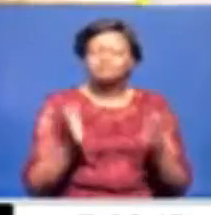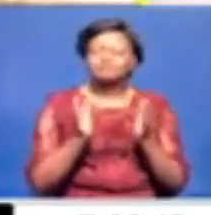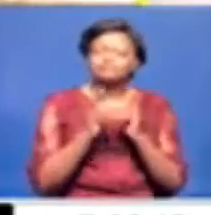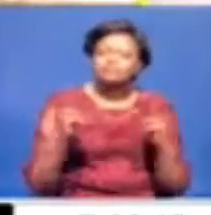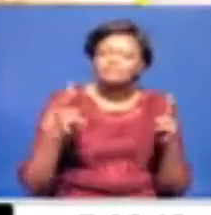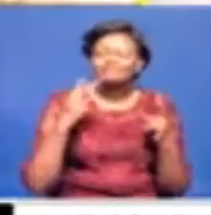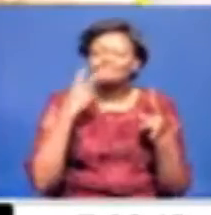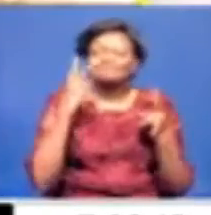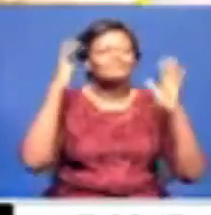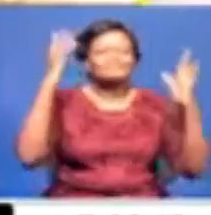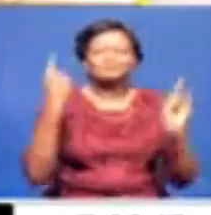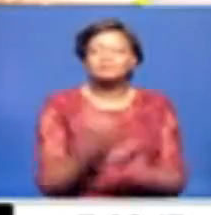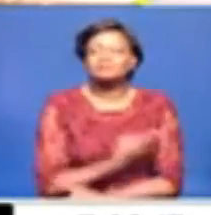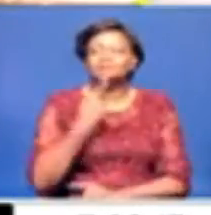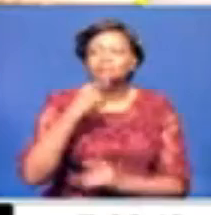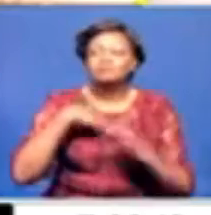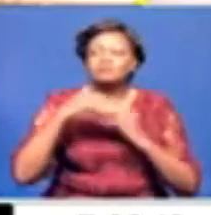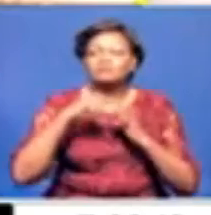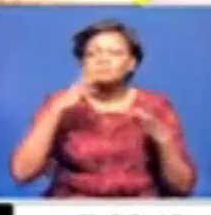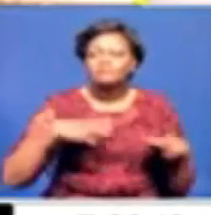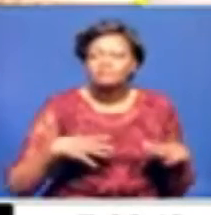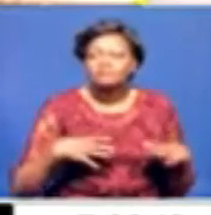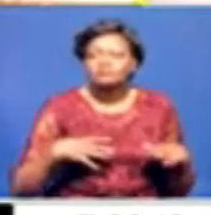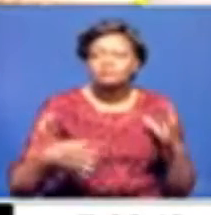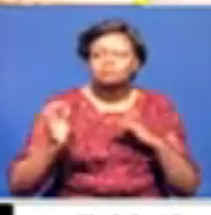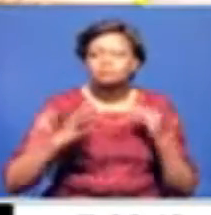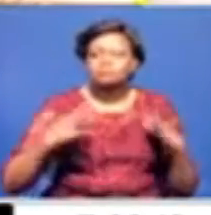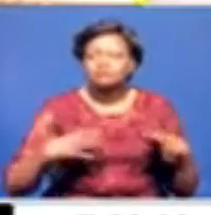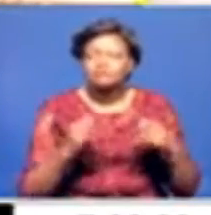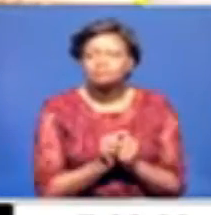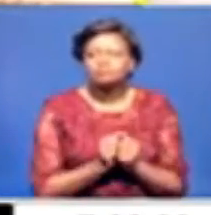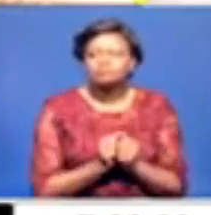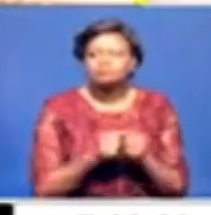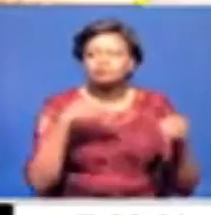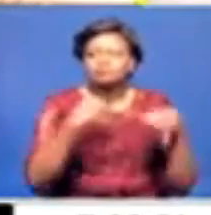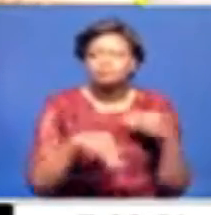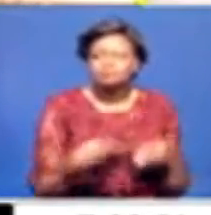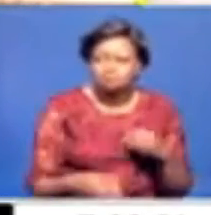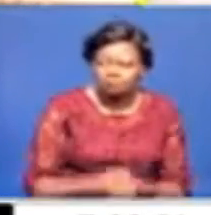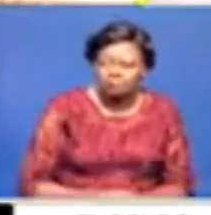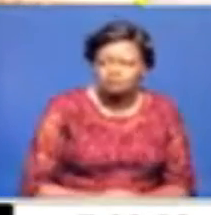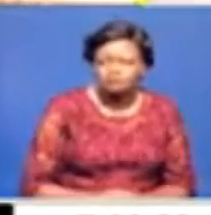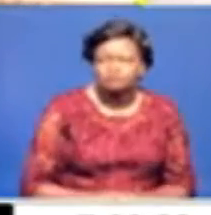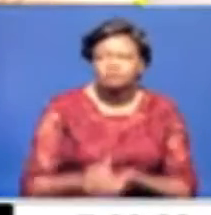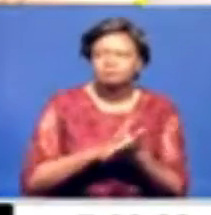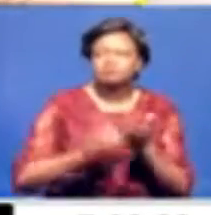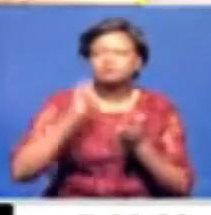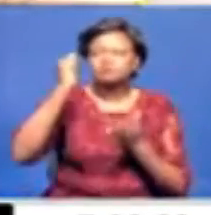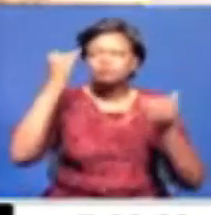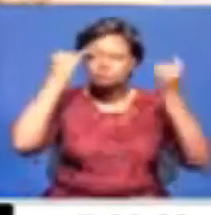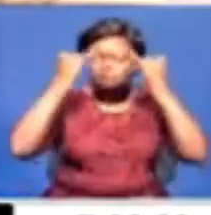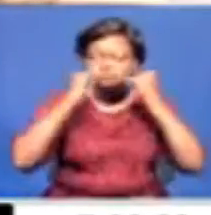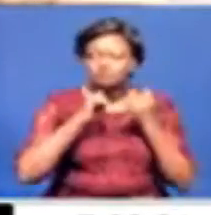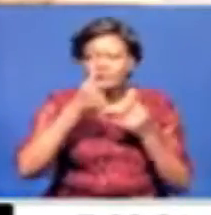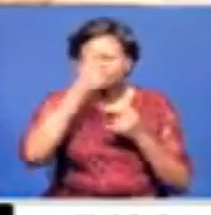big difference. Calling upon Kenyan to elect people with the disabilities based on political ideas, not just